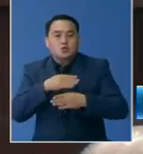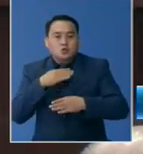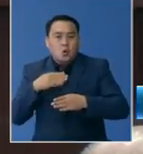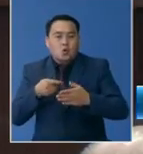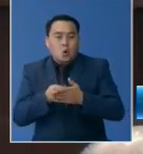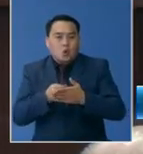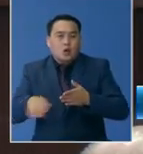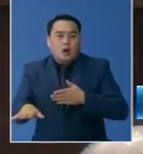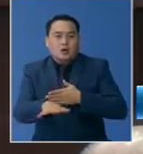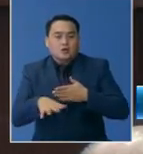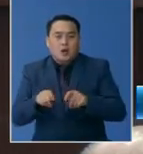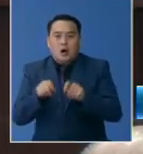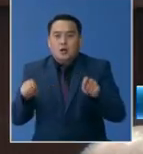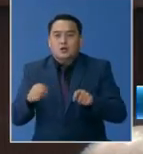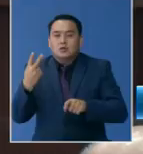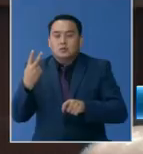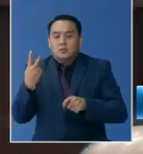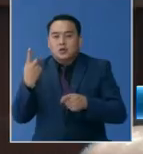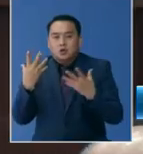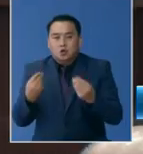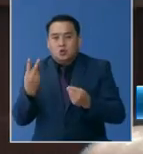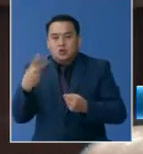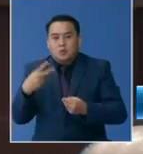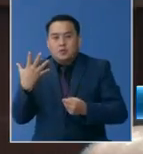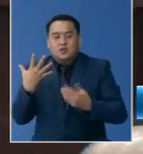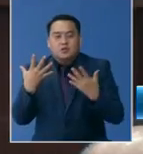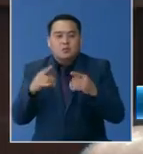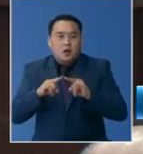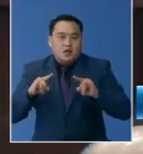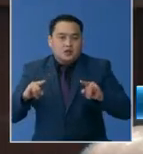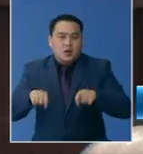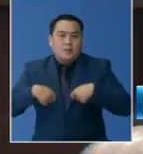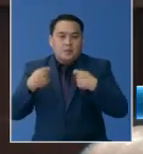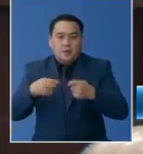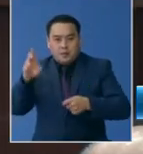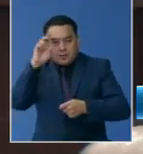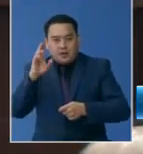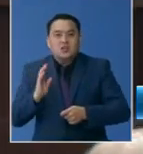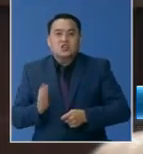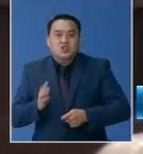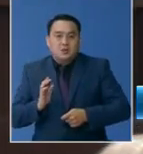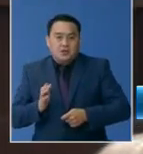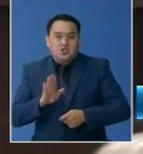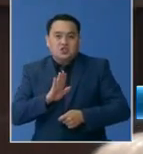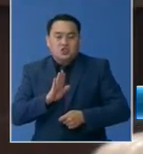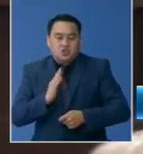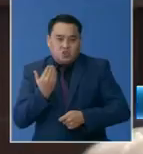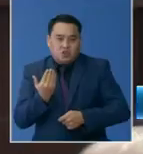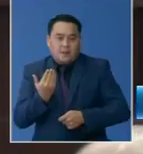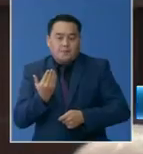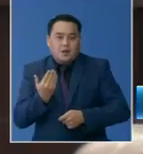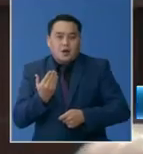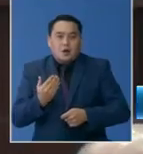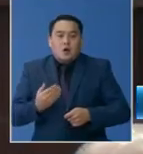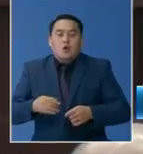бір күнде 25 балабақшаны ел игілігіне береміз. Ерекшелігі мемлекеттік емес, жекеменшік. Елбасы айтқандай көпіріп